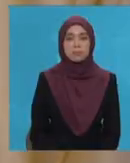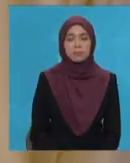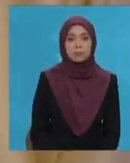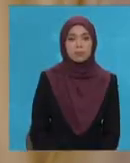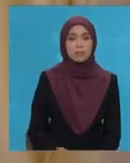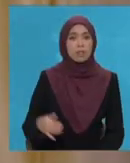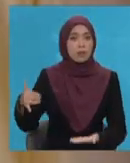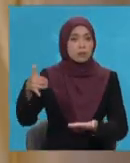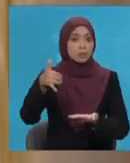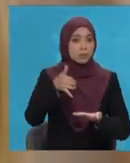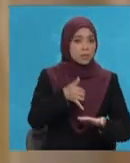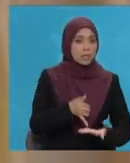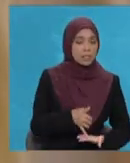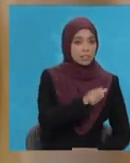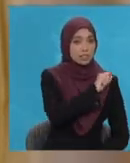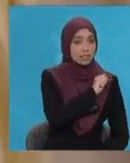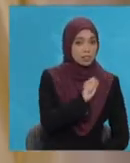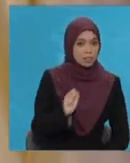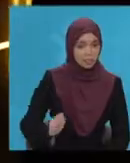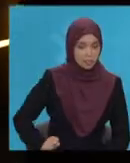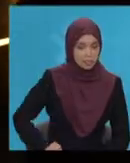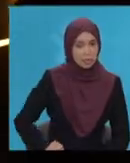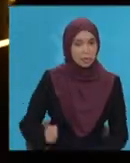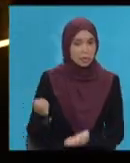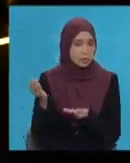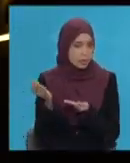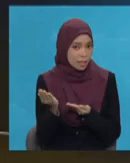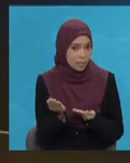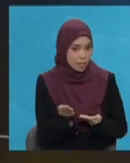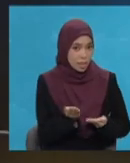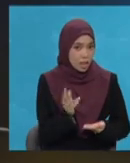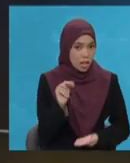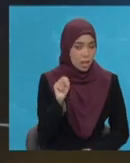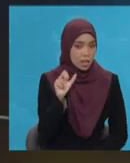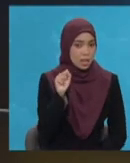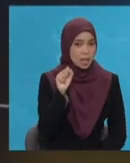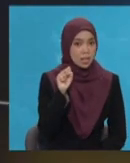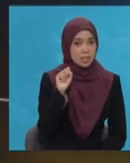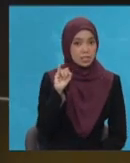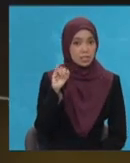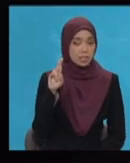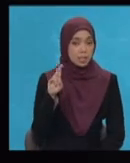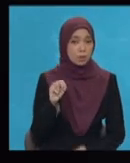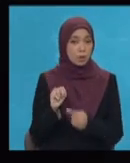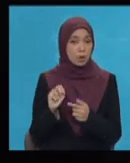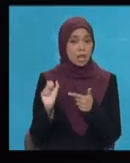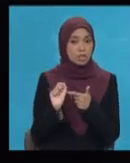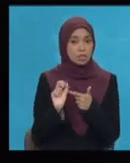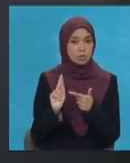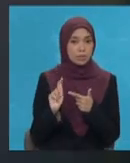keberangkatan ke bawah dunia Maha Mulia dijunjung oleh Dr zarani secretary of